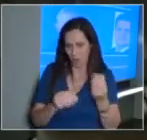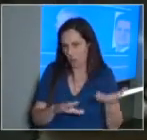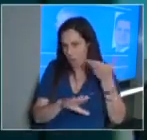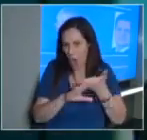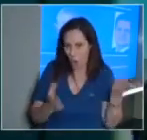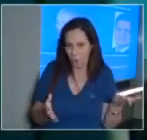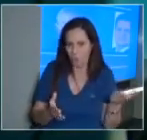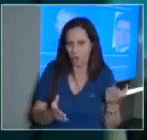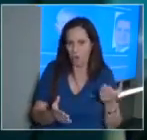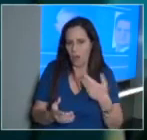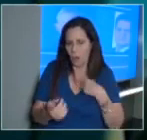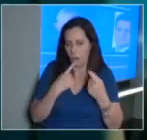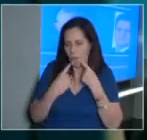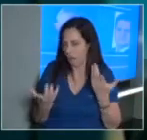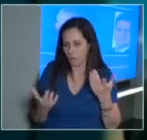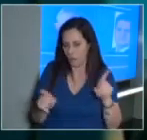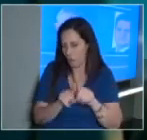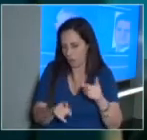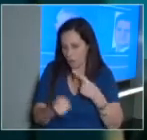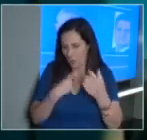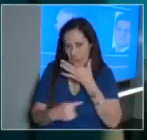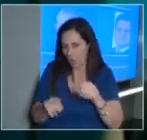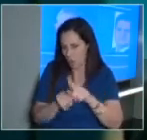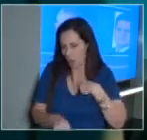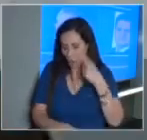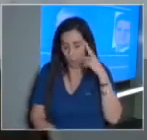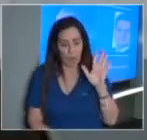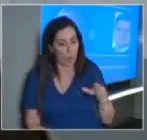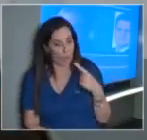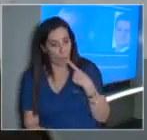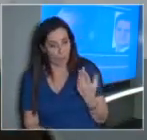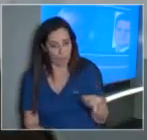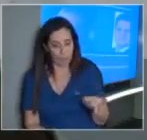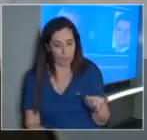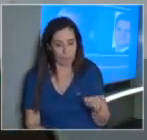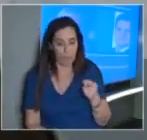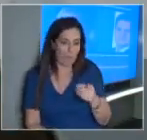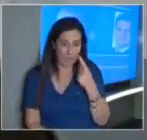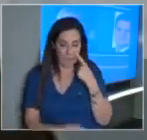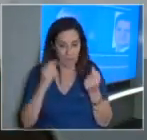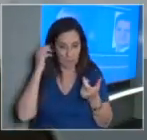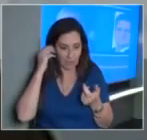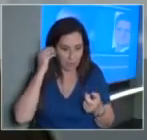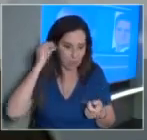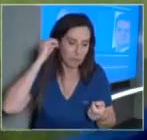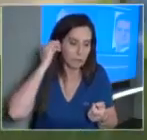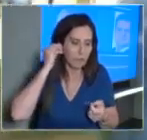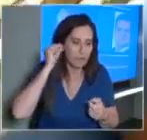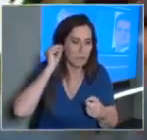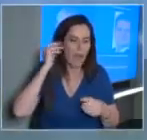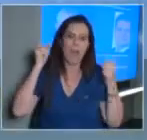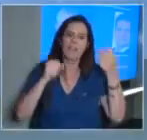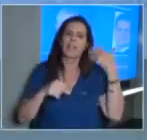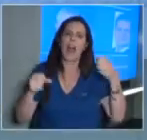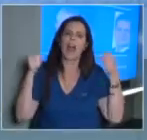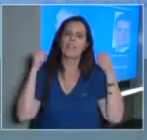יעלו. אנחנו נלבן אותם יפה, כמו שאנחנו יודעים. תראה, יש גם טענה שהאמת שככה זה היה נראה קצת בשטח, שההפגנה הזאת בסוף